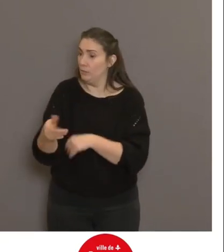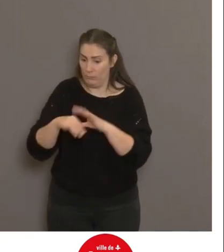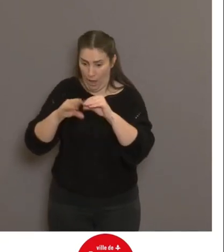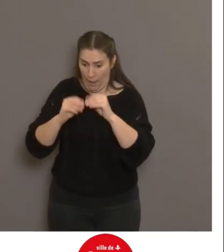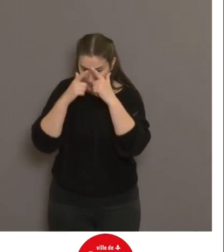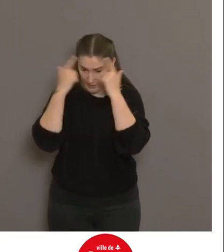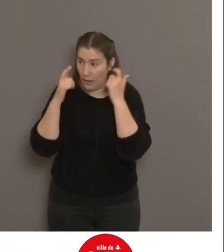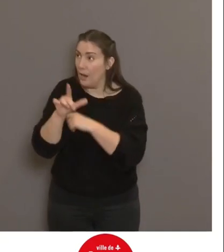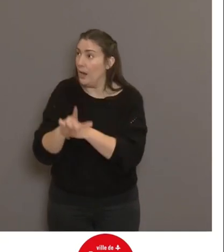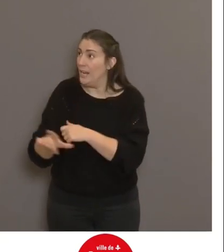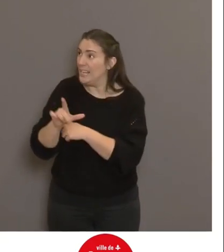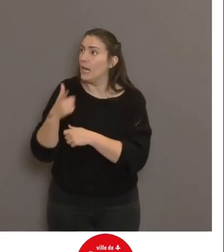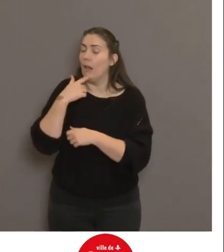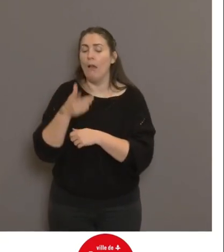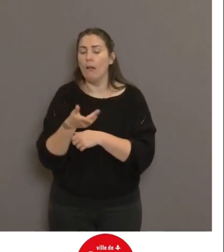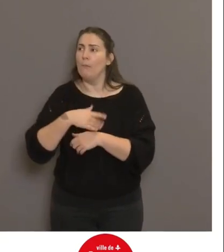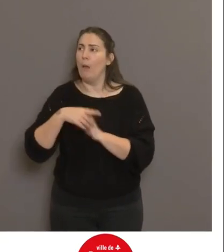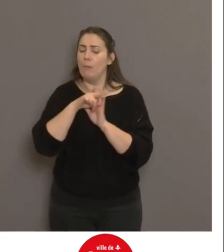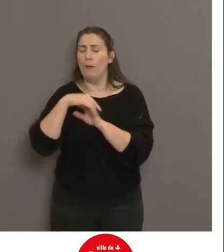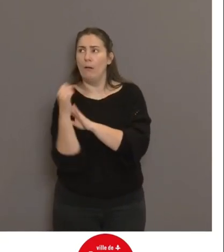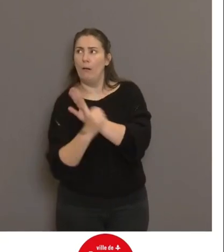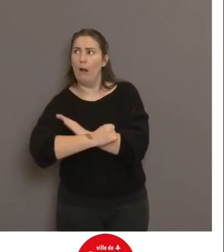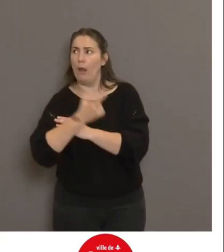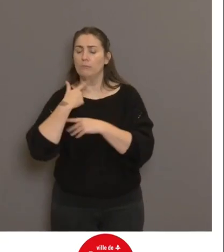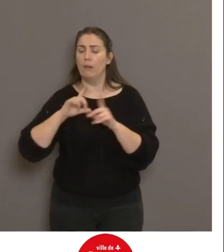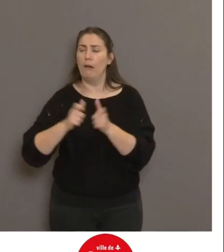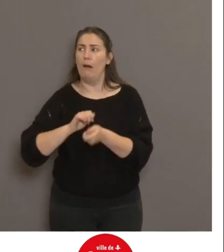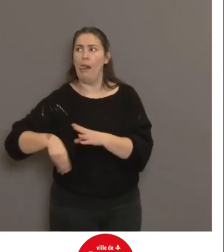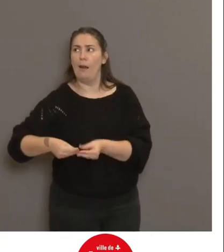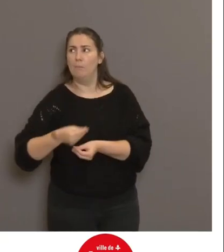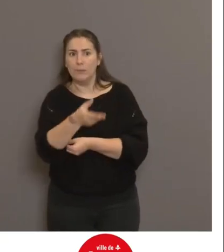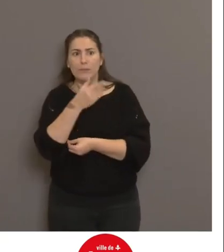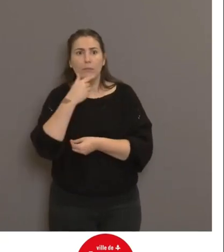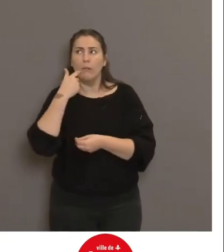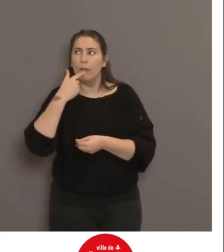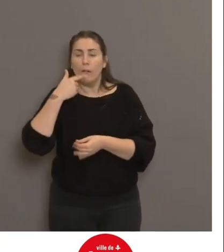pas victime de fraude ou d'escroquerie dans de telles acquisitions futures? Je vous remercie.